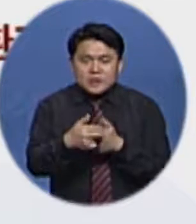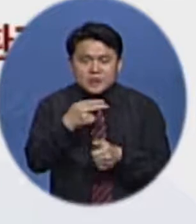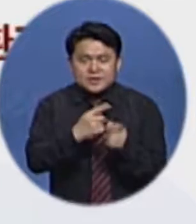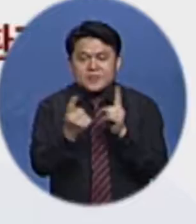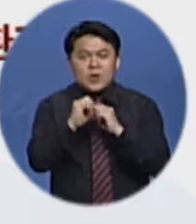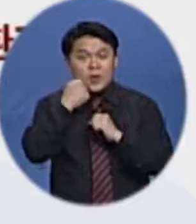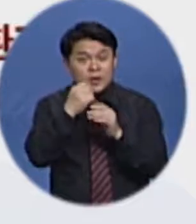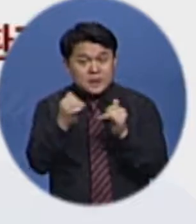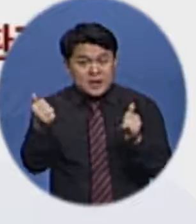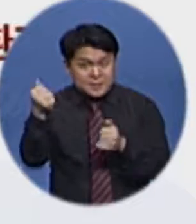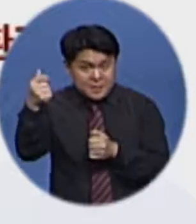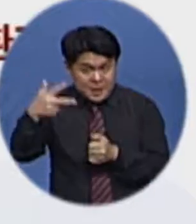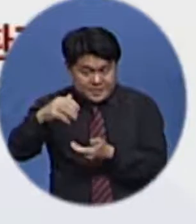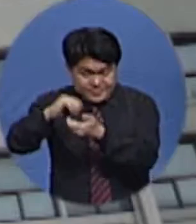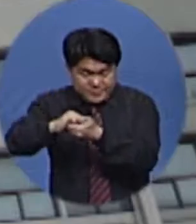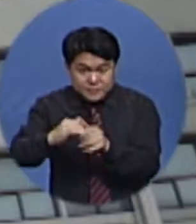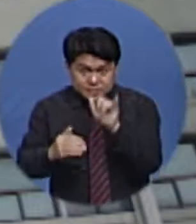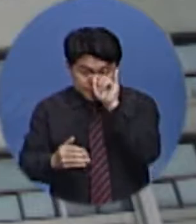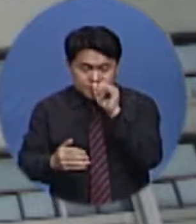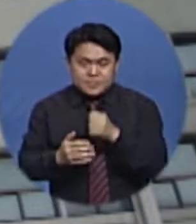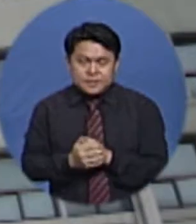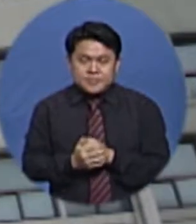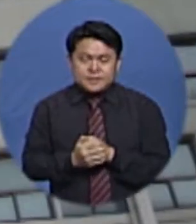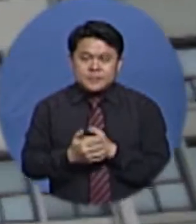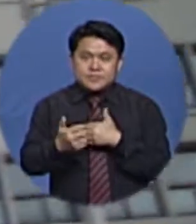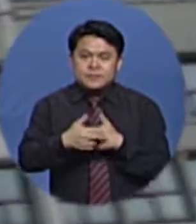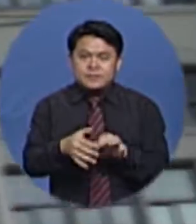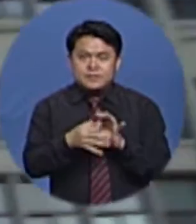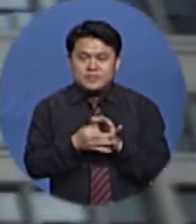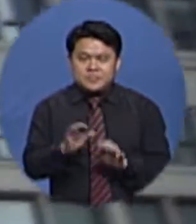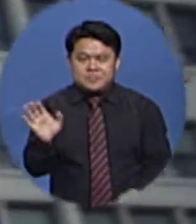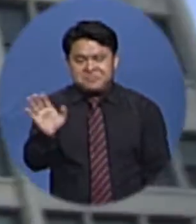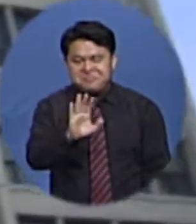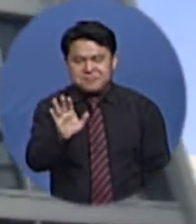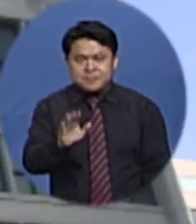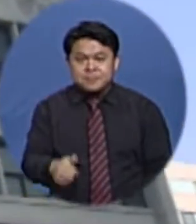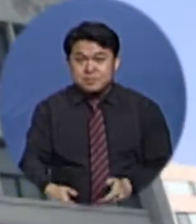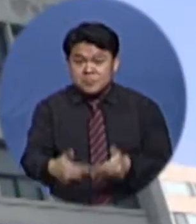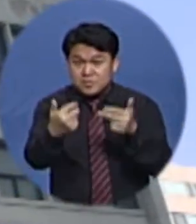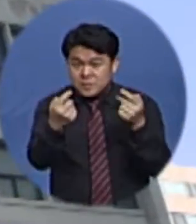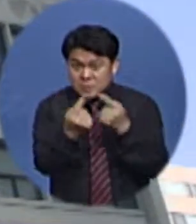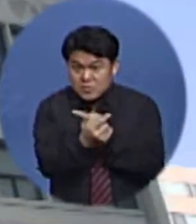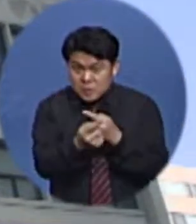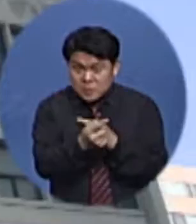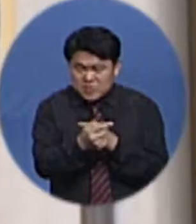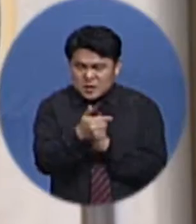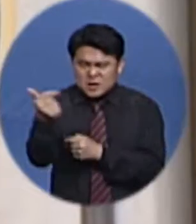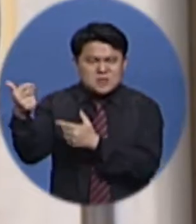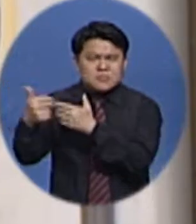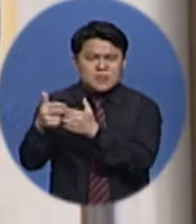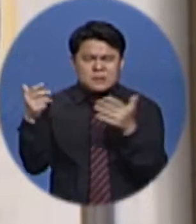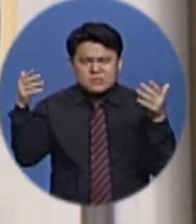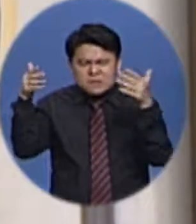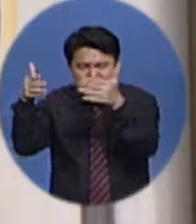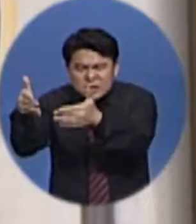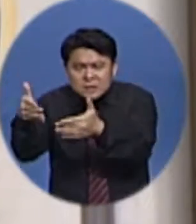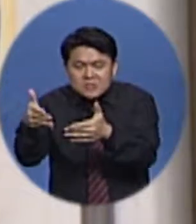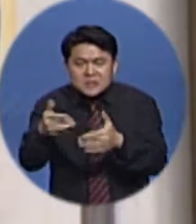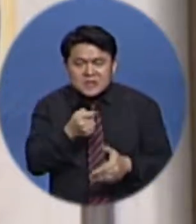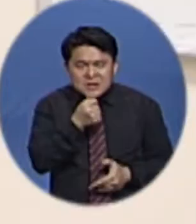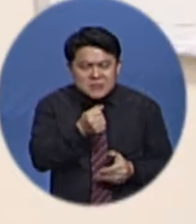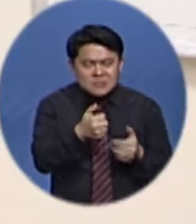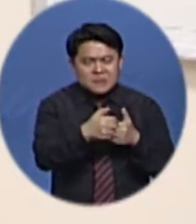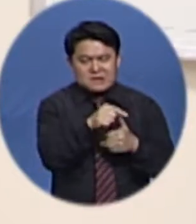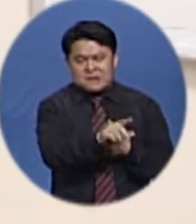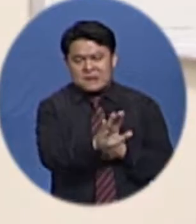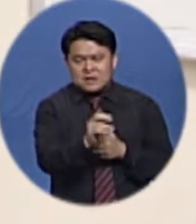사람들로 제한합니다. 이에 대해 의료계는 원격진료가 대형병원 쏠림 현상을 부추기고 오진